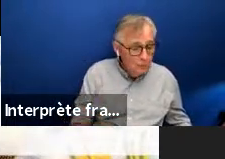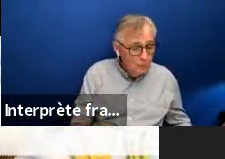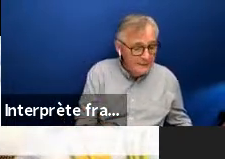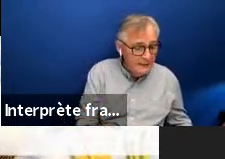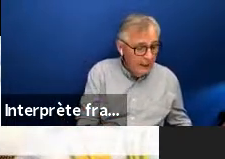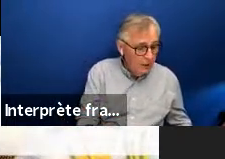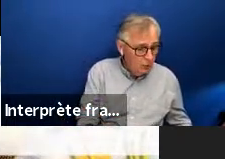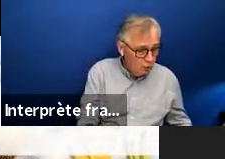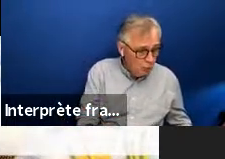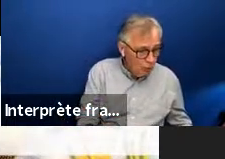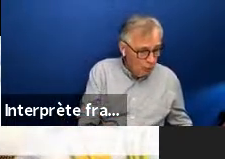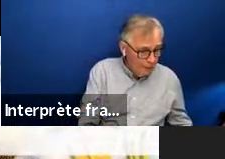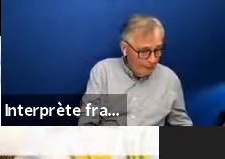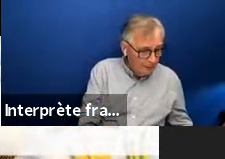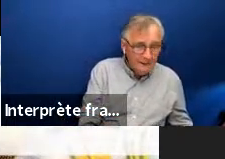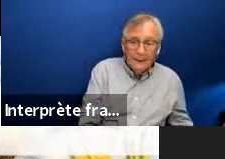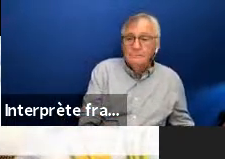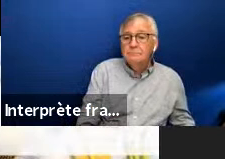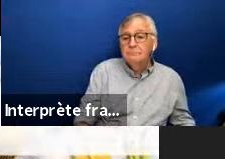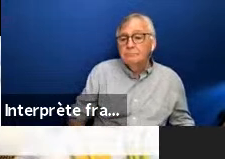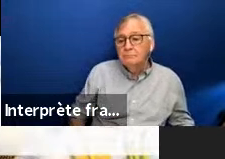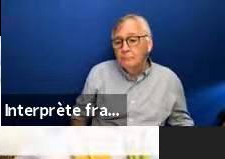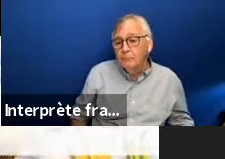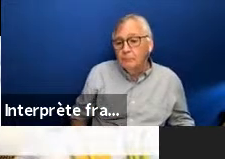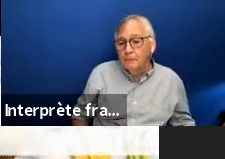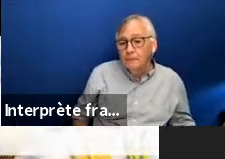débit aussi joue un rôle important.